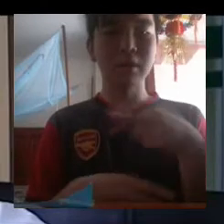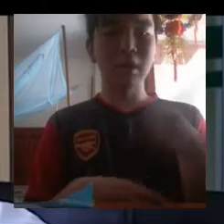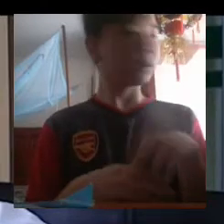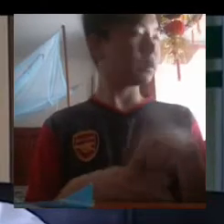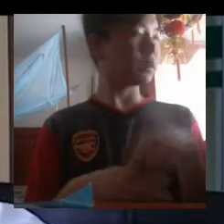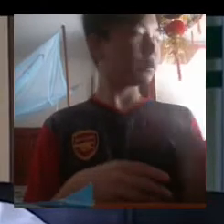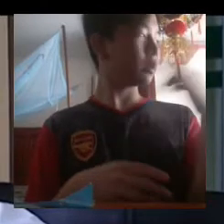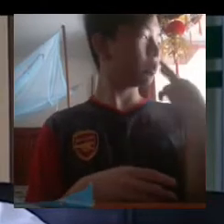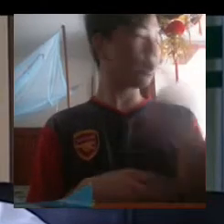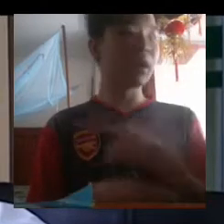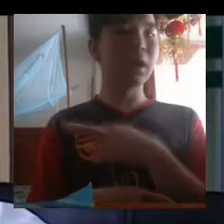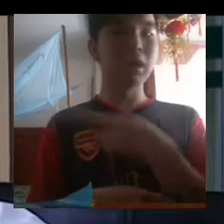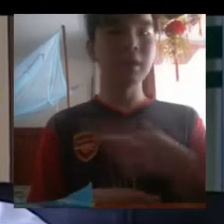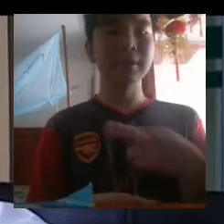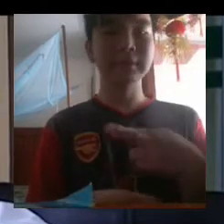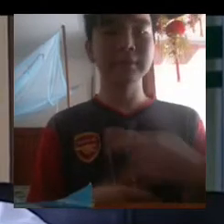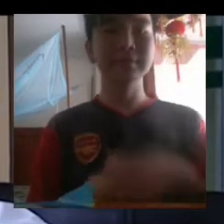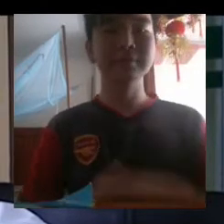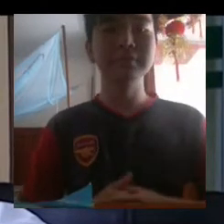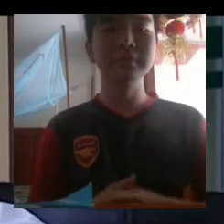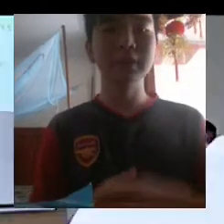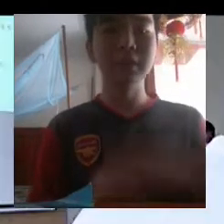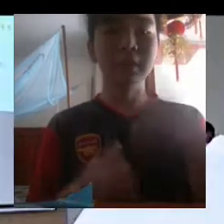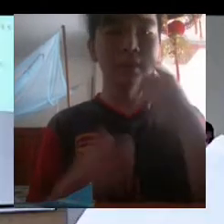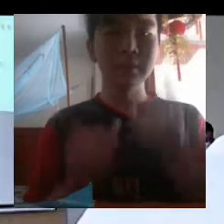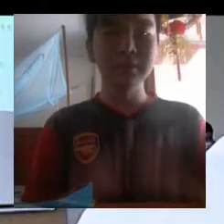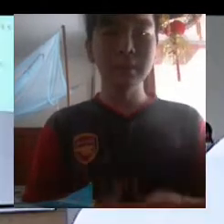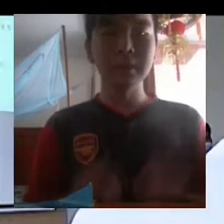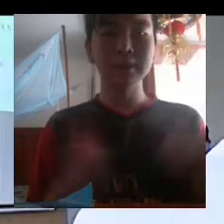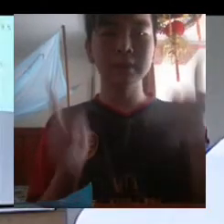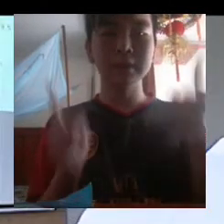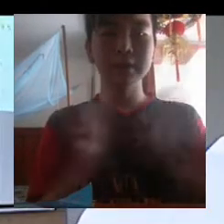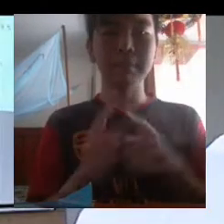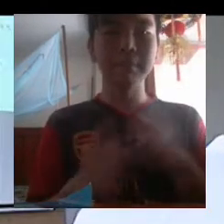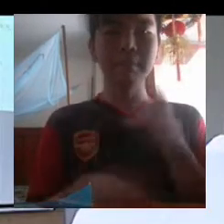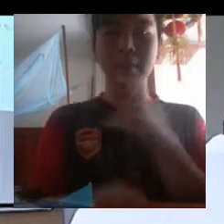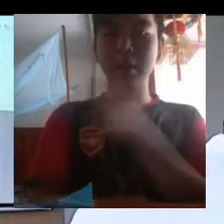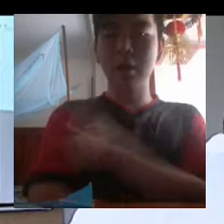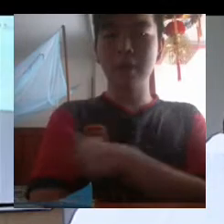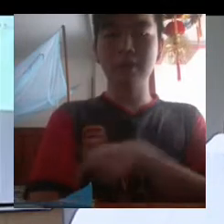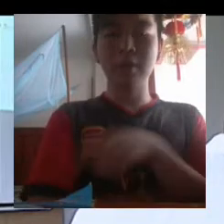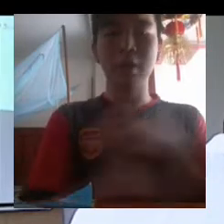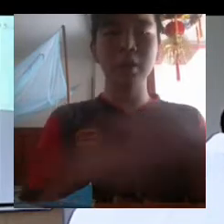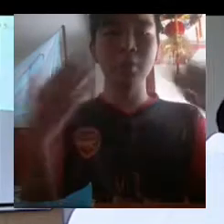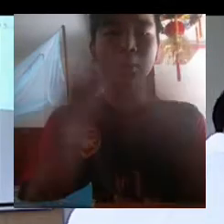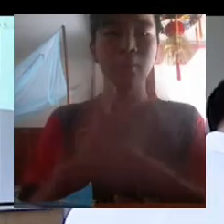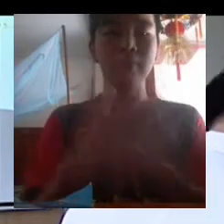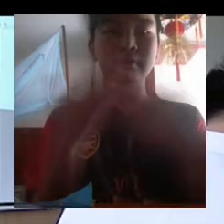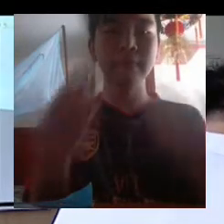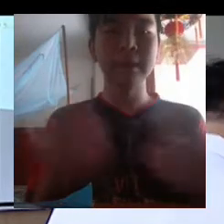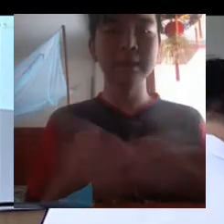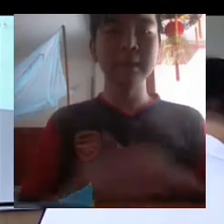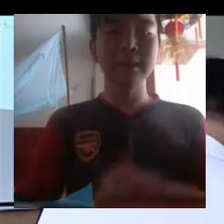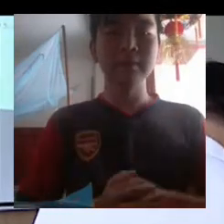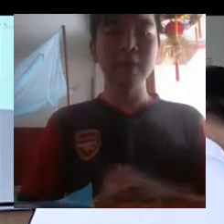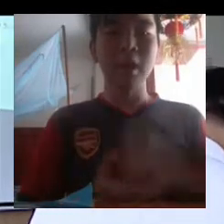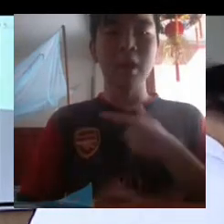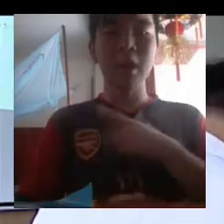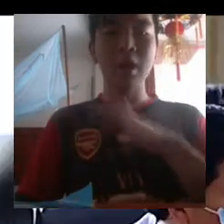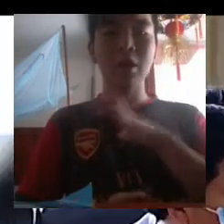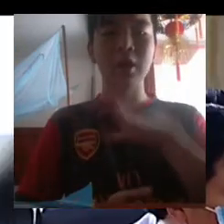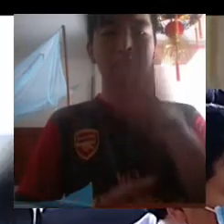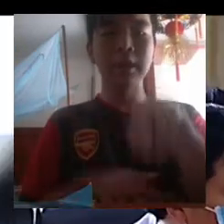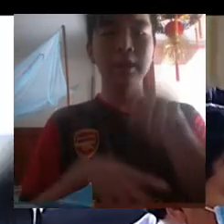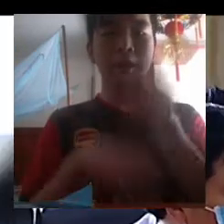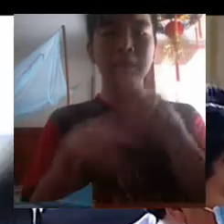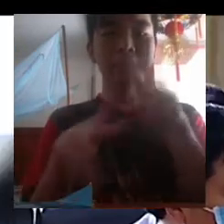Trung ương cần rà soát lại toàn bộ các quy trình theo đúng quy định của Bộ Y tế, kiểm tra việc thực hiện của các khoa phòng, thậm chí có